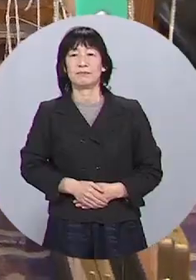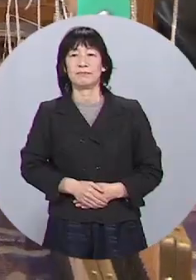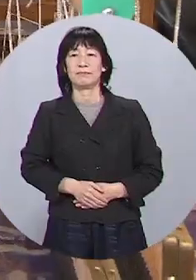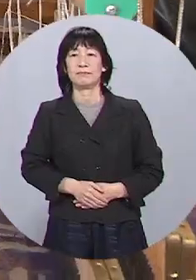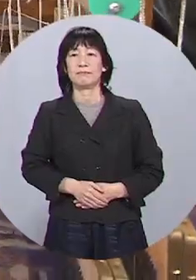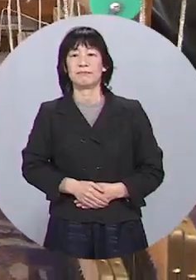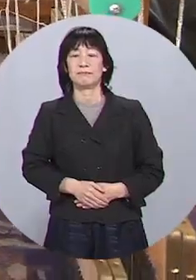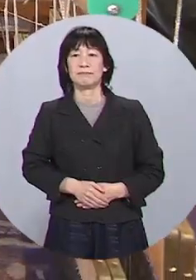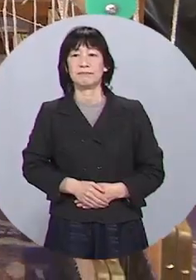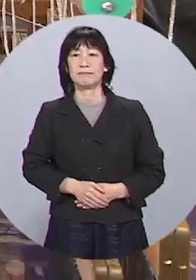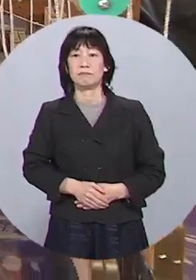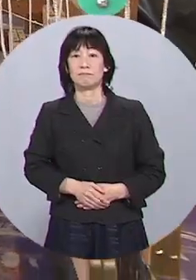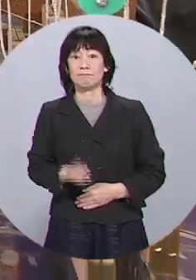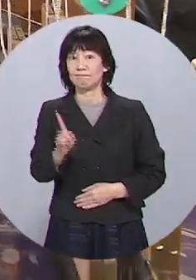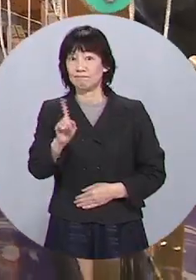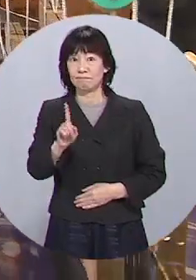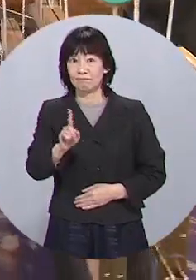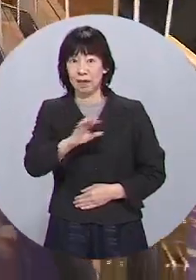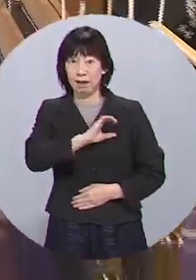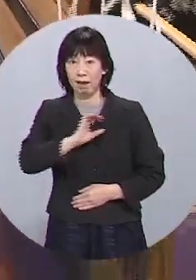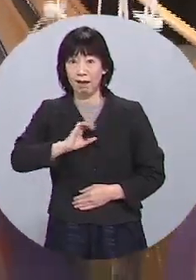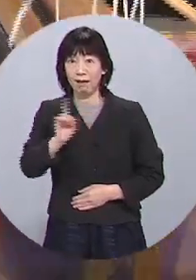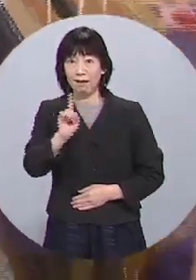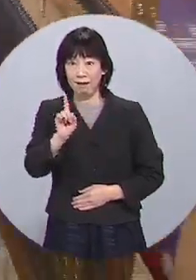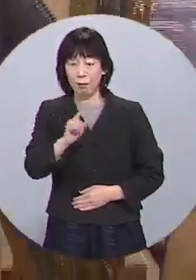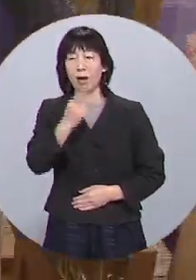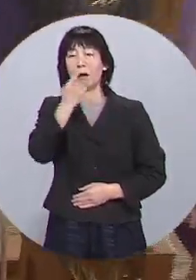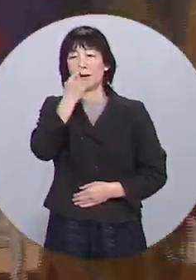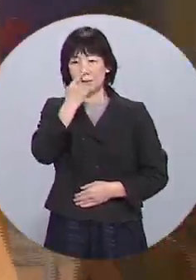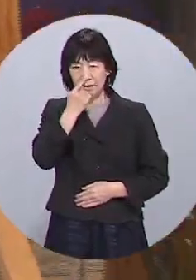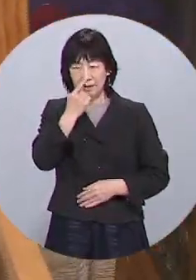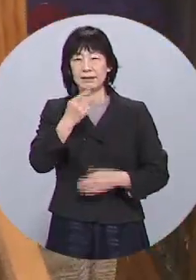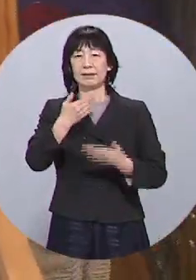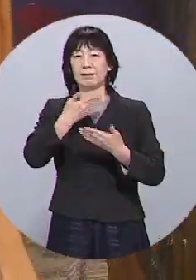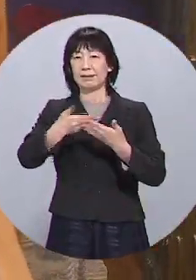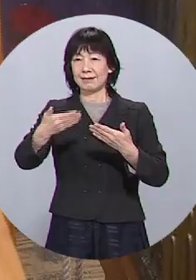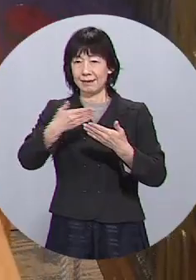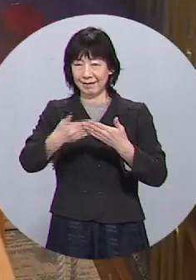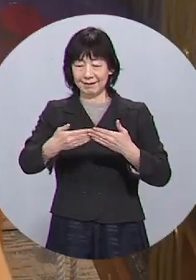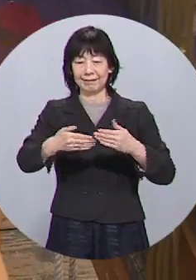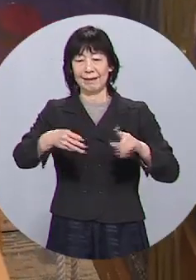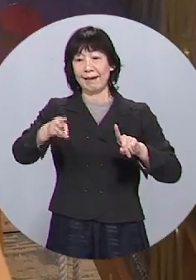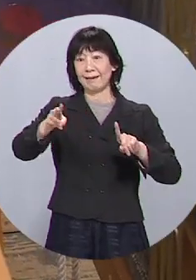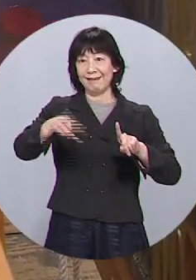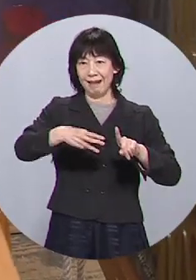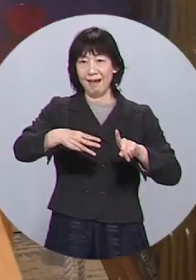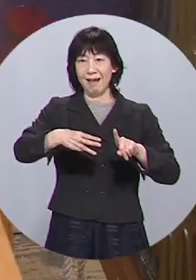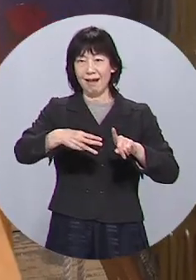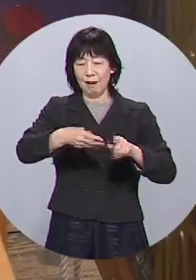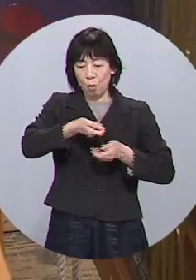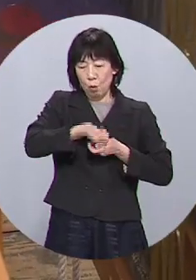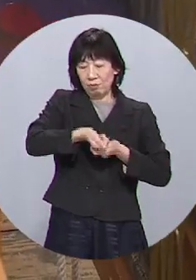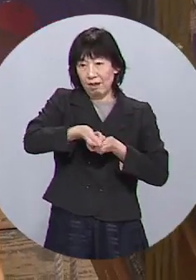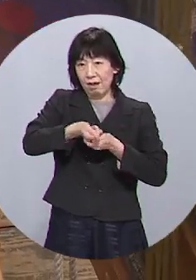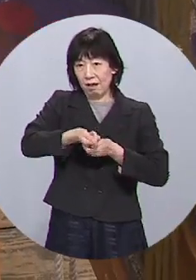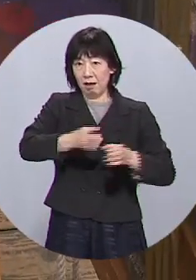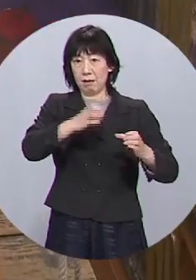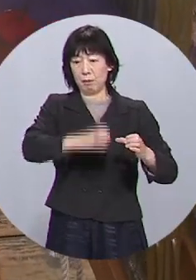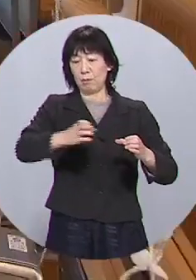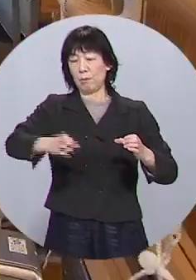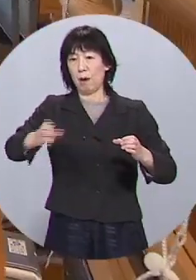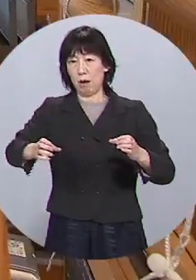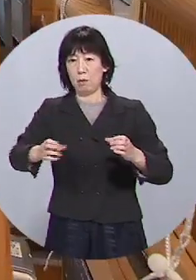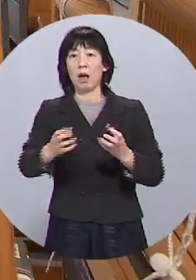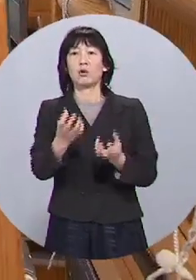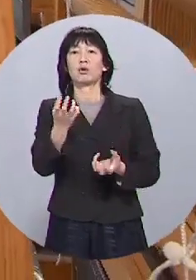今これはどういった柄を織ってるんですか。 これは私が一応デザインして型を彫った柄で、うん、あの秩父の果物